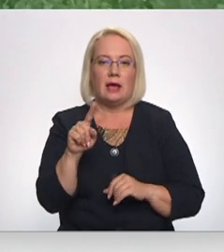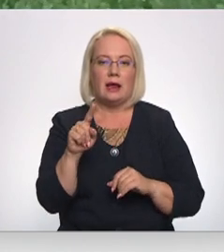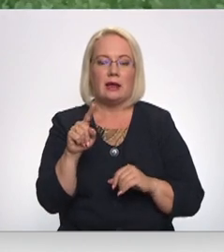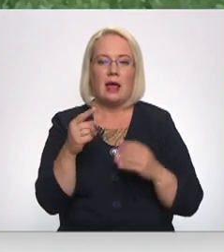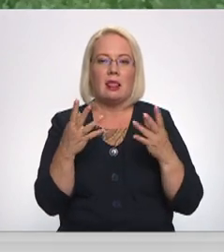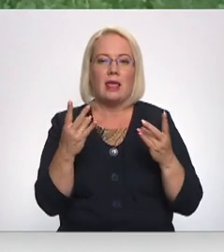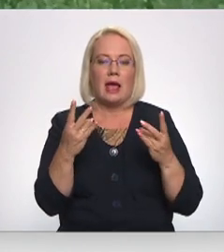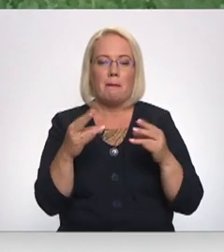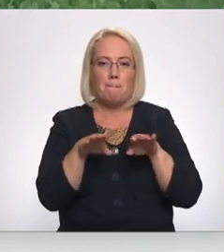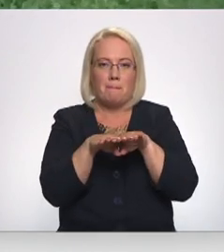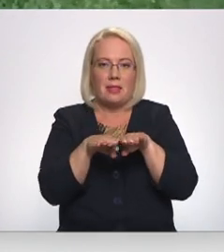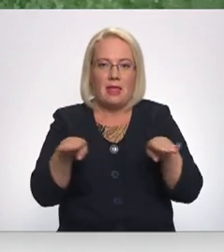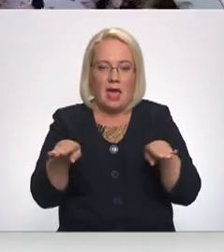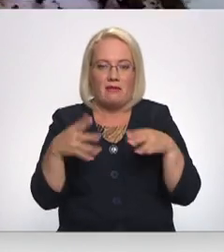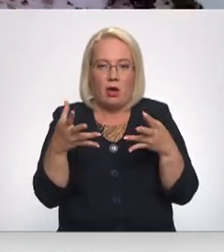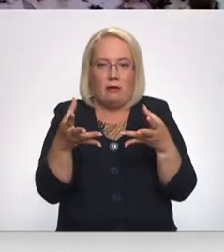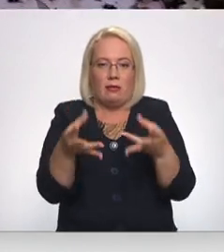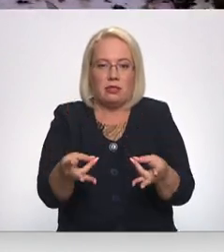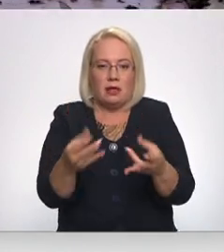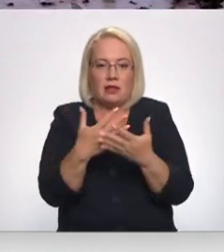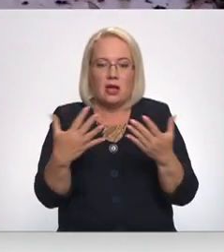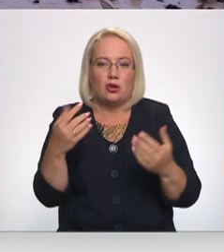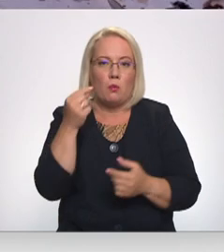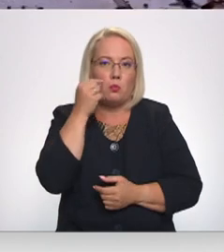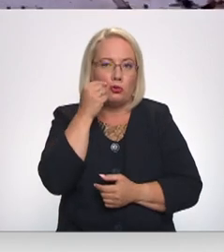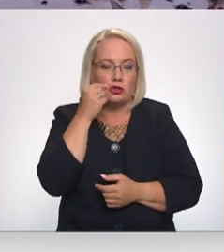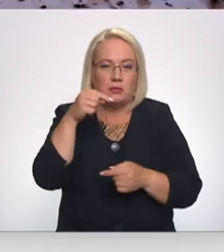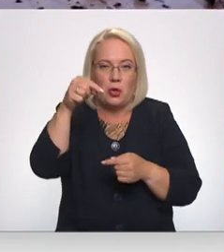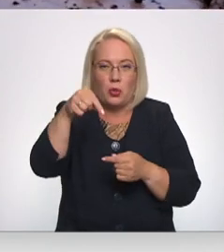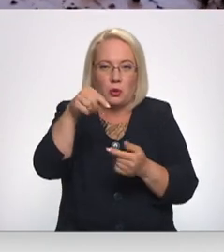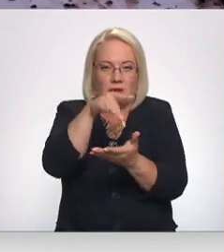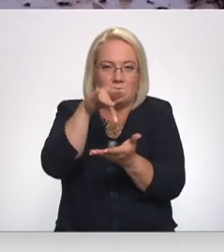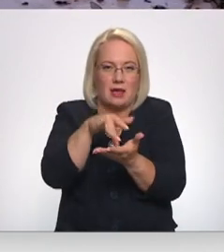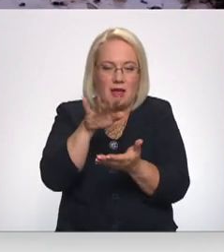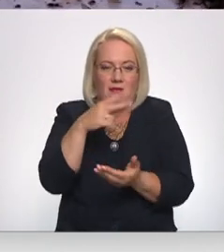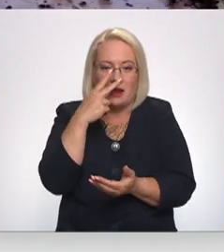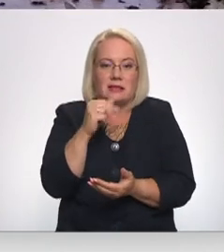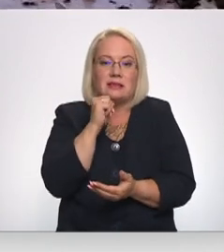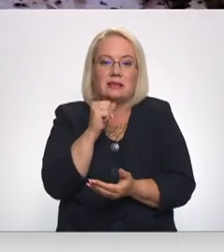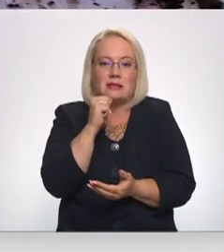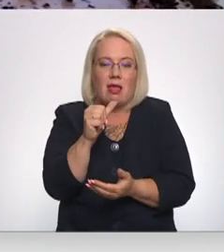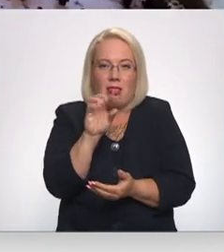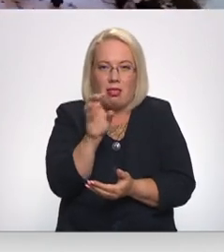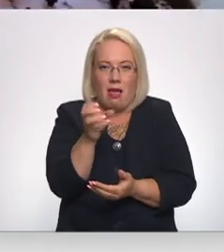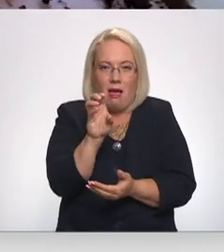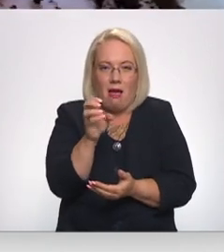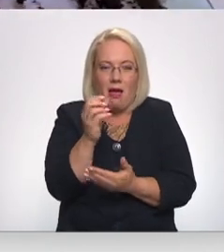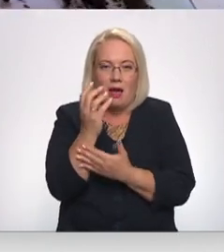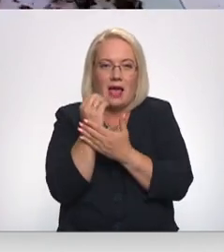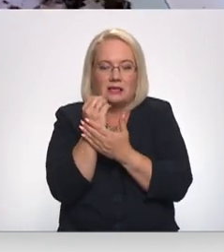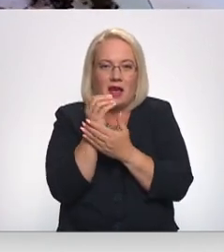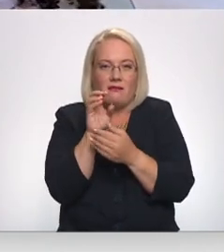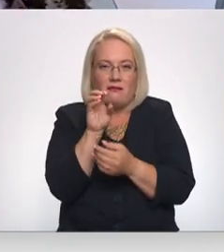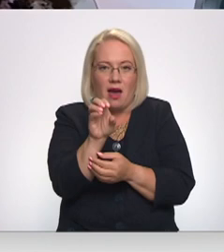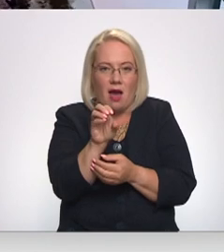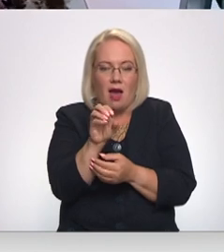līmplēve, uz kuras jau ir pielipušas dažādas mušas, bet tur vidū var redzēt tani zaļajā tādā rezervāriņā ir